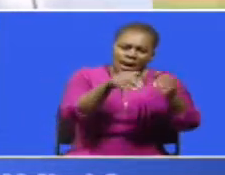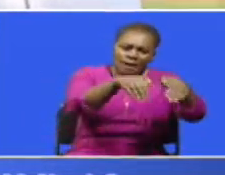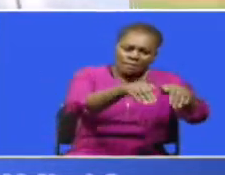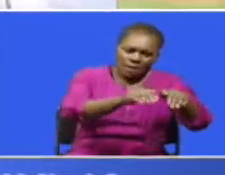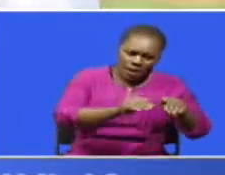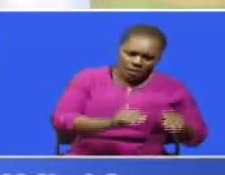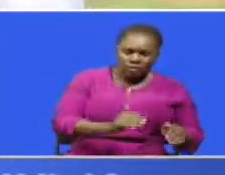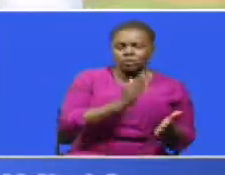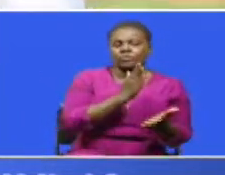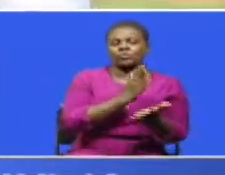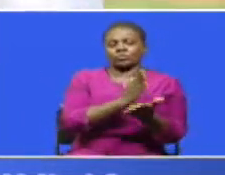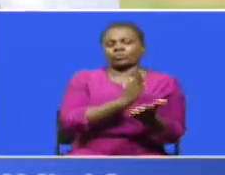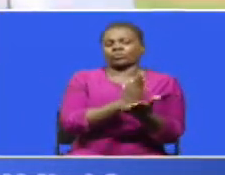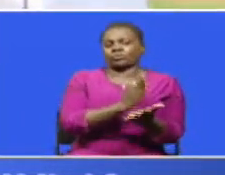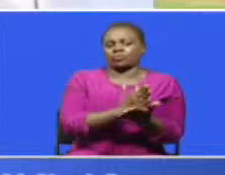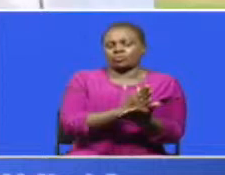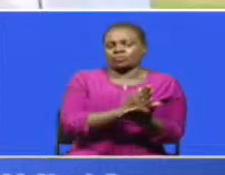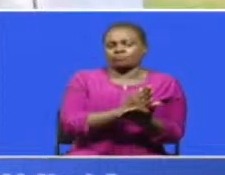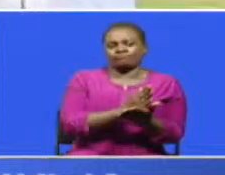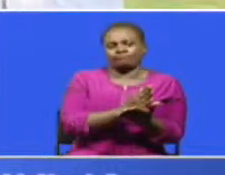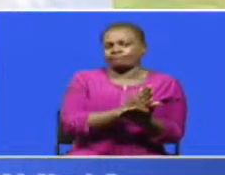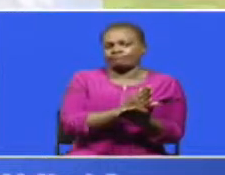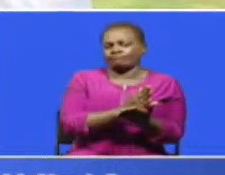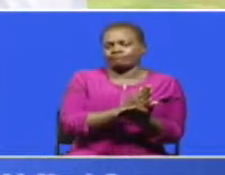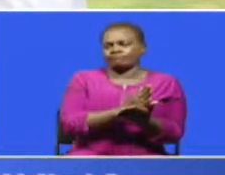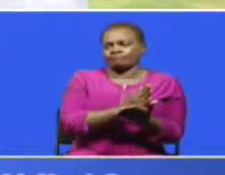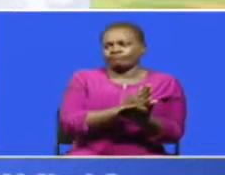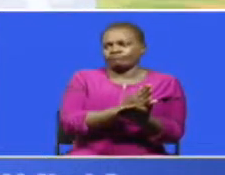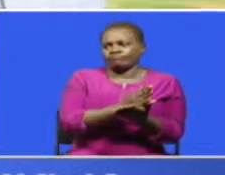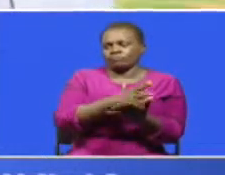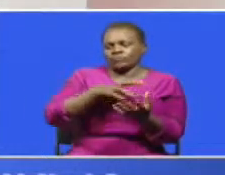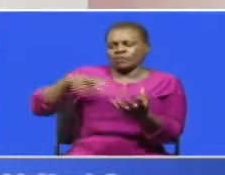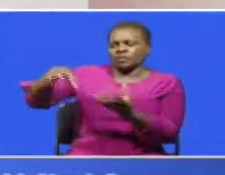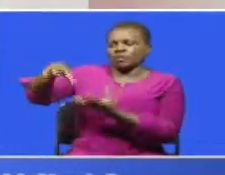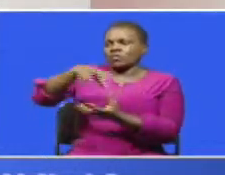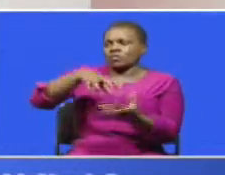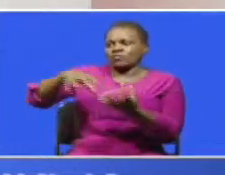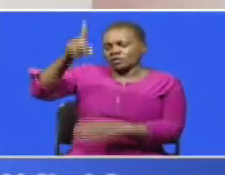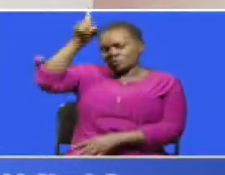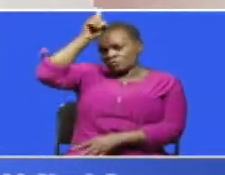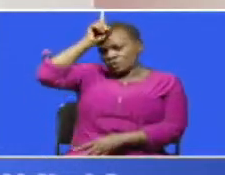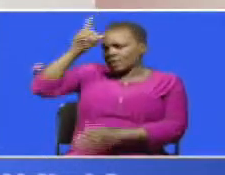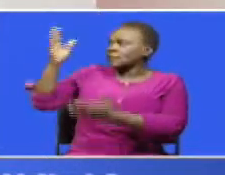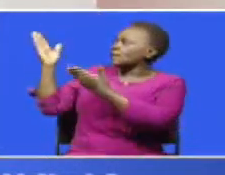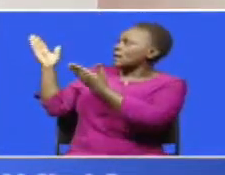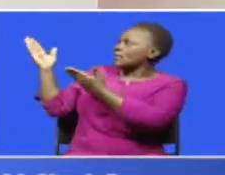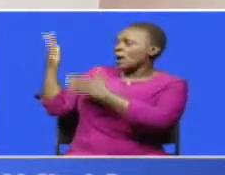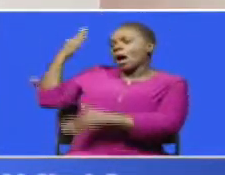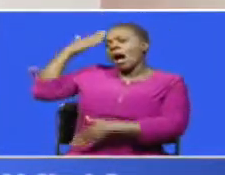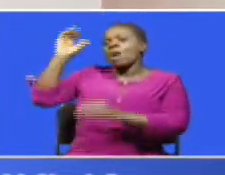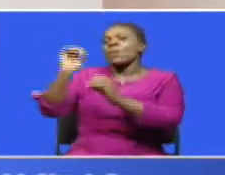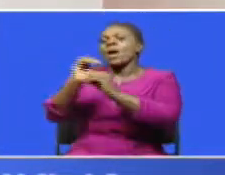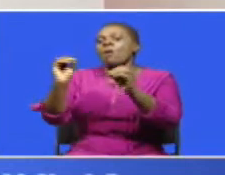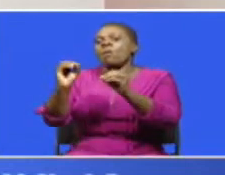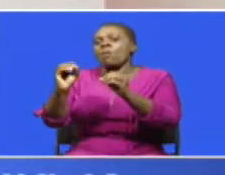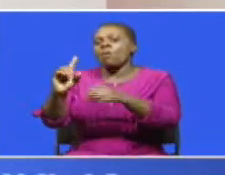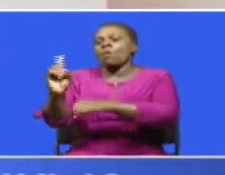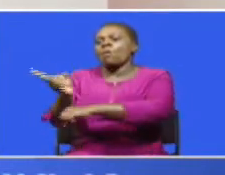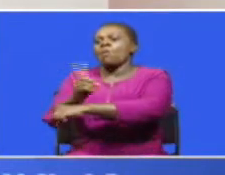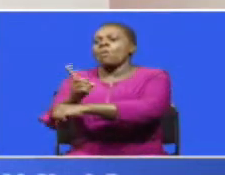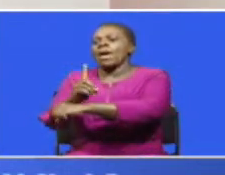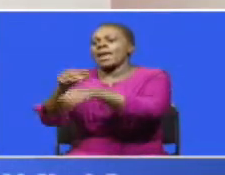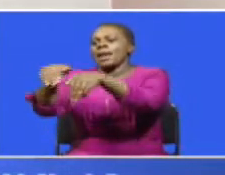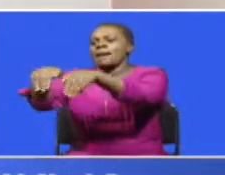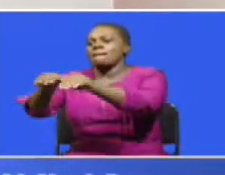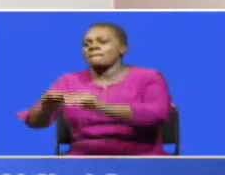zake Caroline Jemutai Kangogo, hali ya taharuki imetanda katika kijiji hiki. Wasijue ni lini